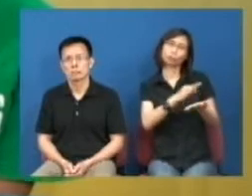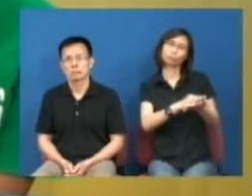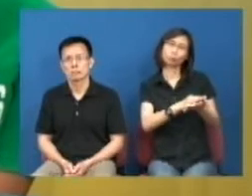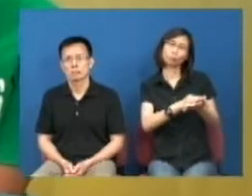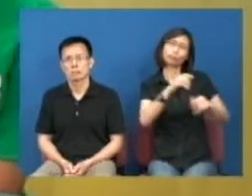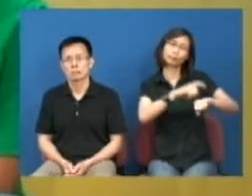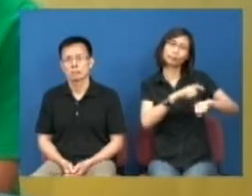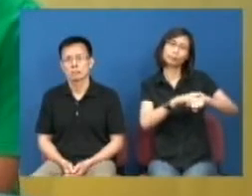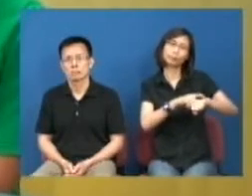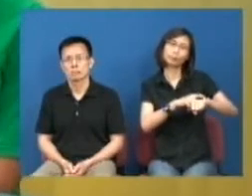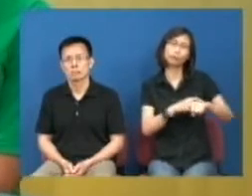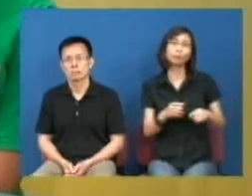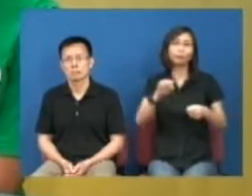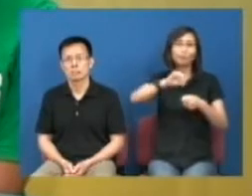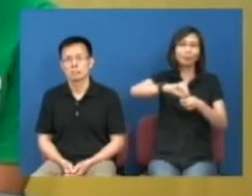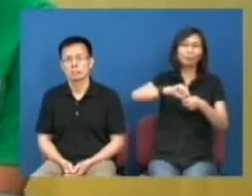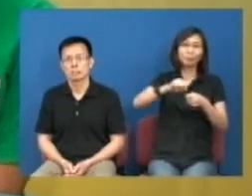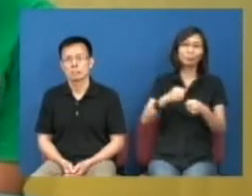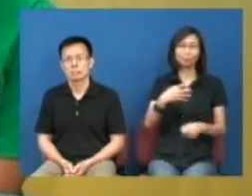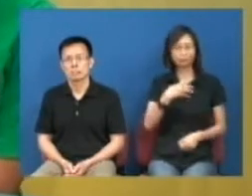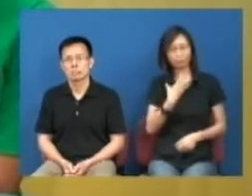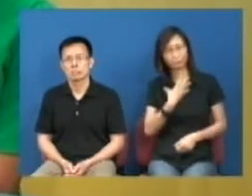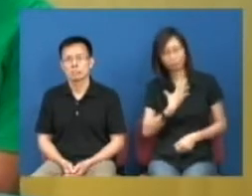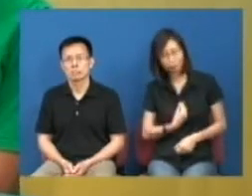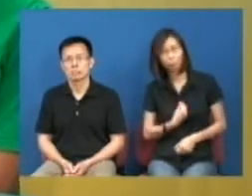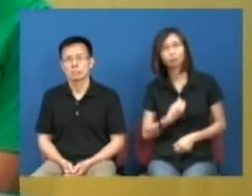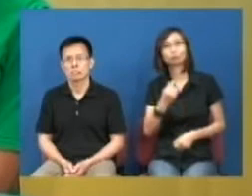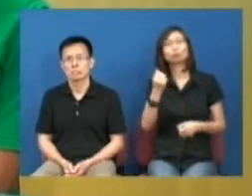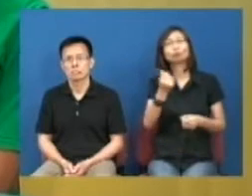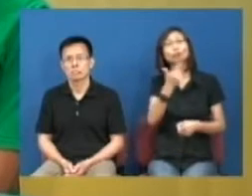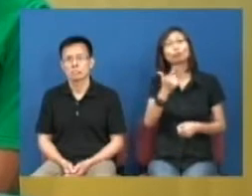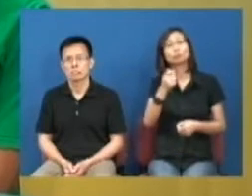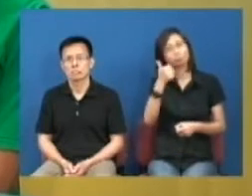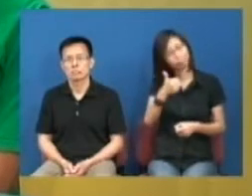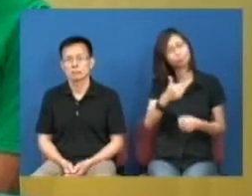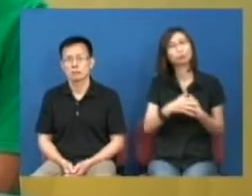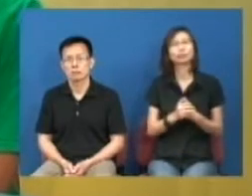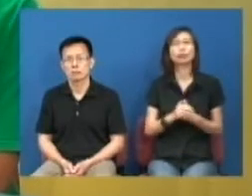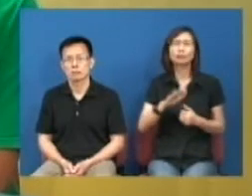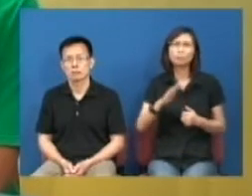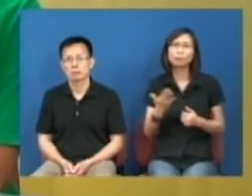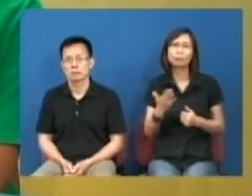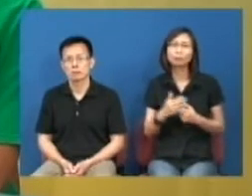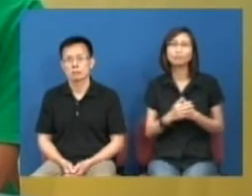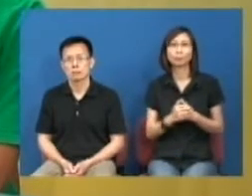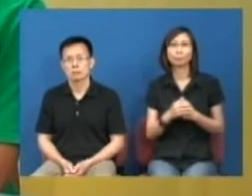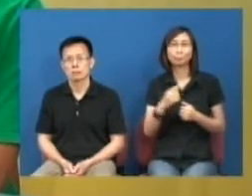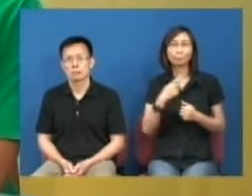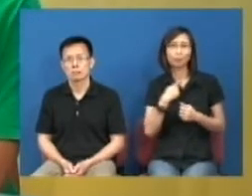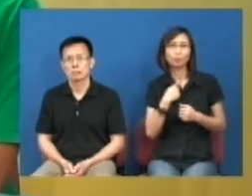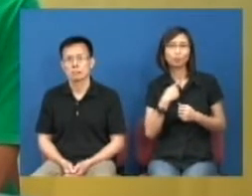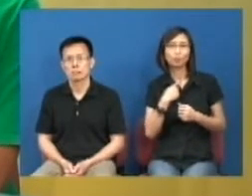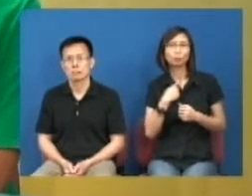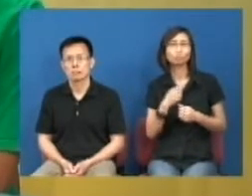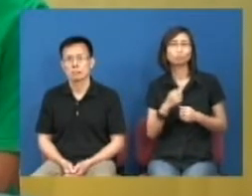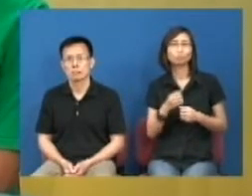其實係無可厚非嘅。咁但係似乎會唔會係揾人即係？去理解翻你去作一個